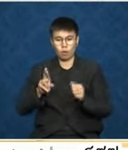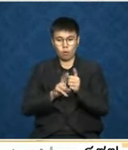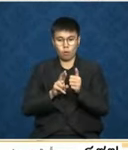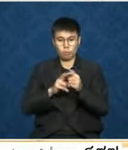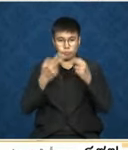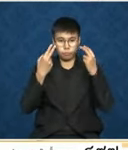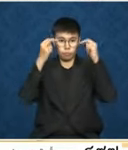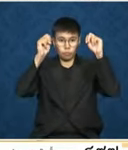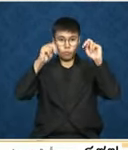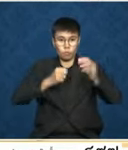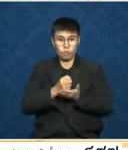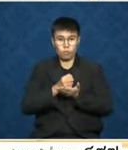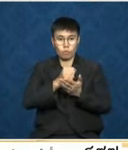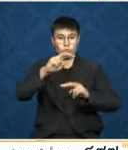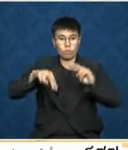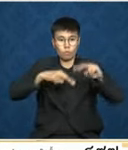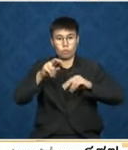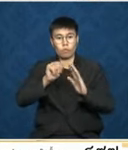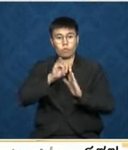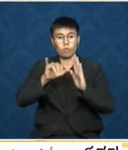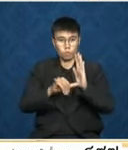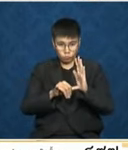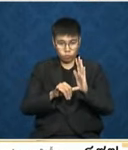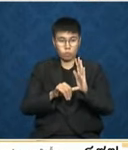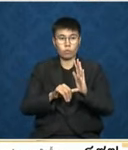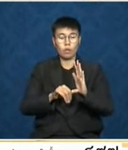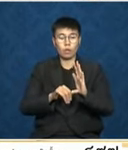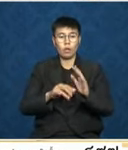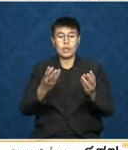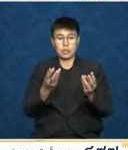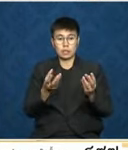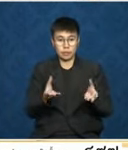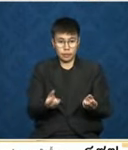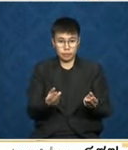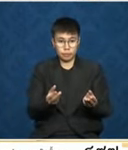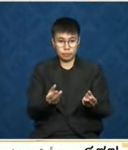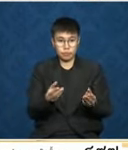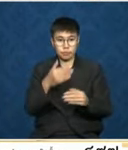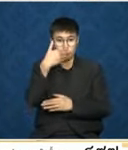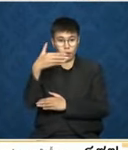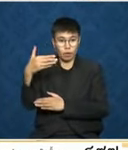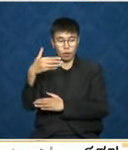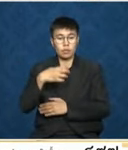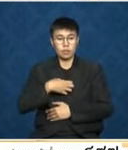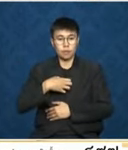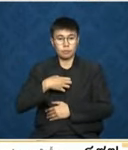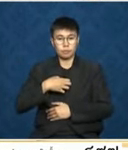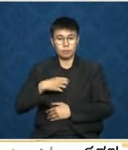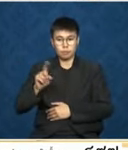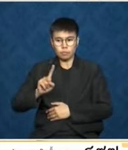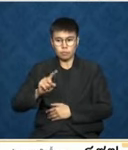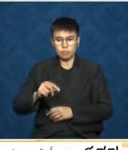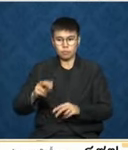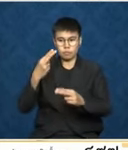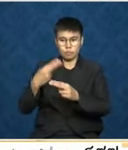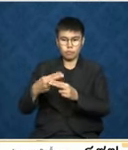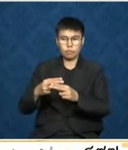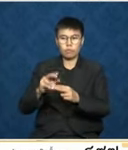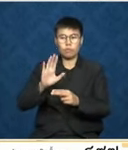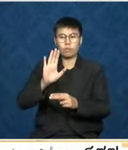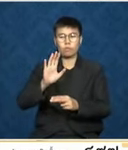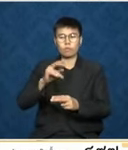ดูแลสำนักงานนโยบายที่ดินแห่งชาติดำเนินการเพิกถอนป่าสวนเพื่อให้กรมส่ง